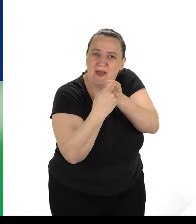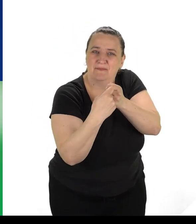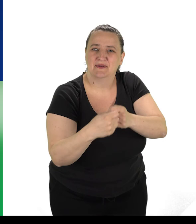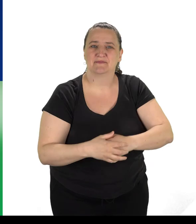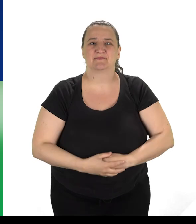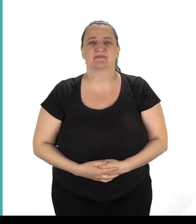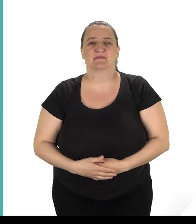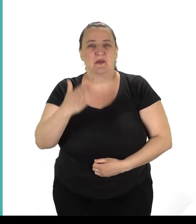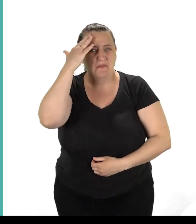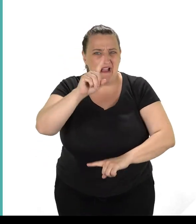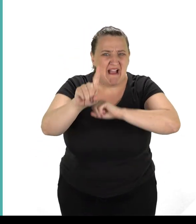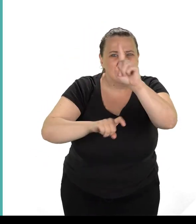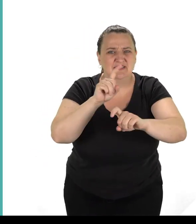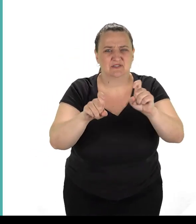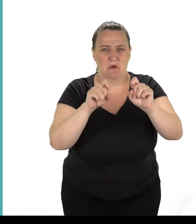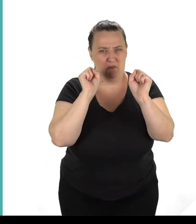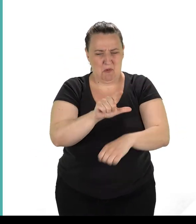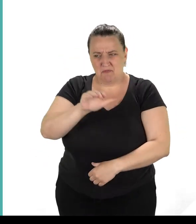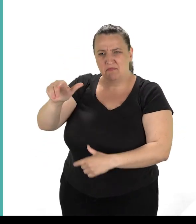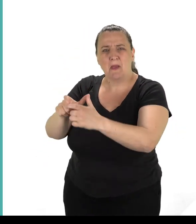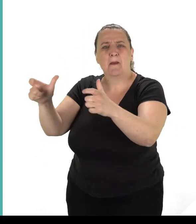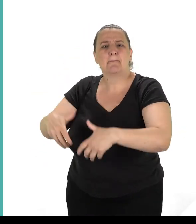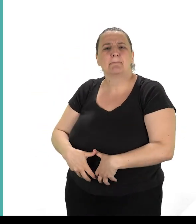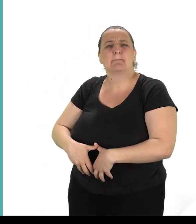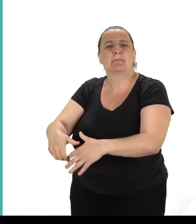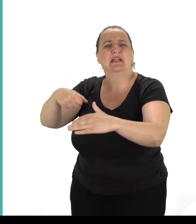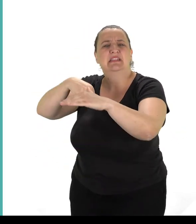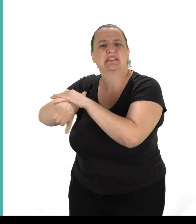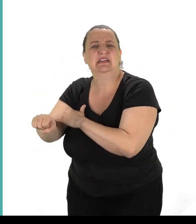nous adapter. Si vous avez des questions, n'hésitez pas à